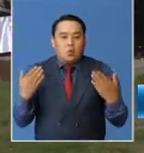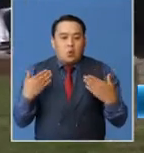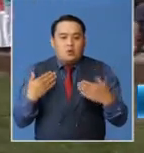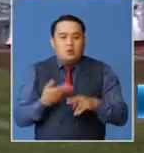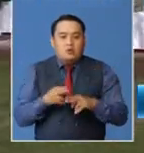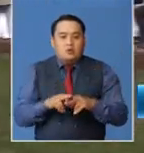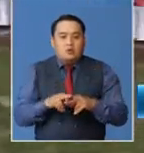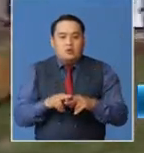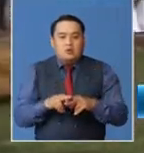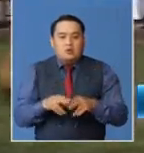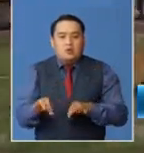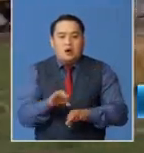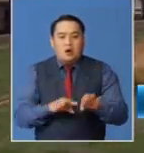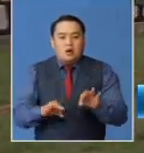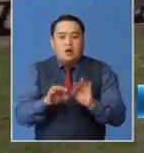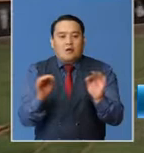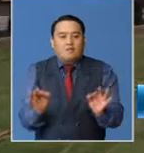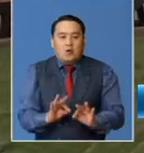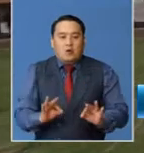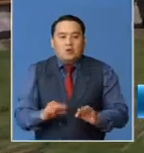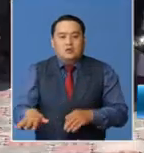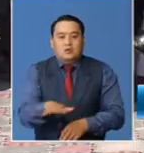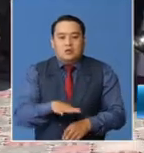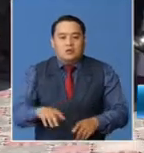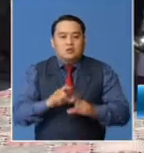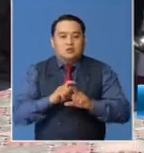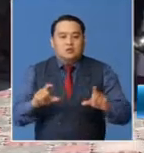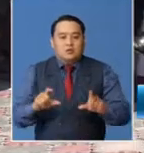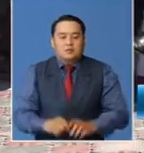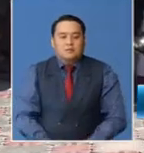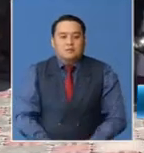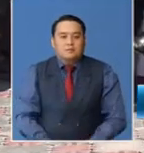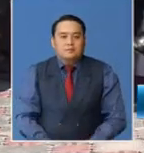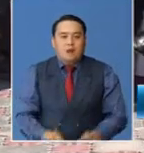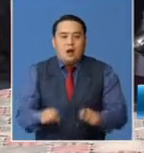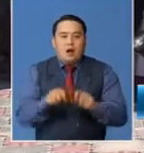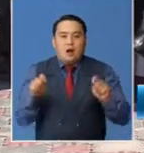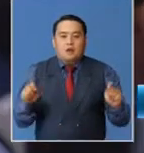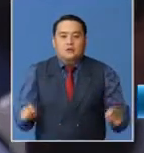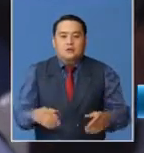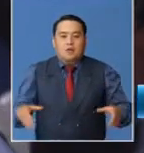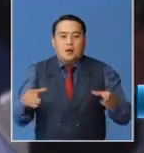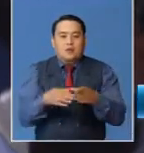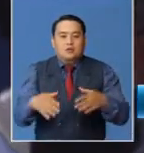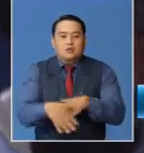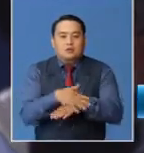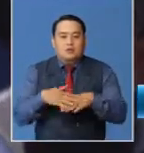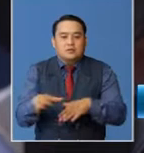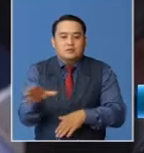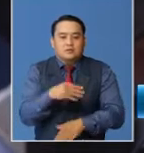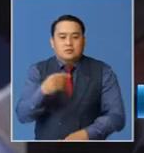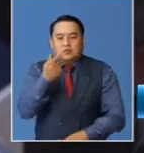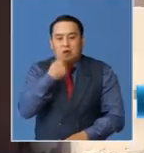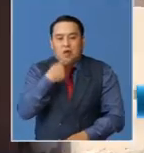и художественно-декоративное оформление территории здания. На церемонию открытия мечети собрались жители всего